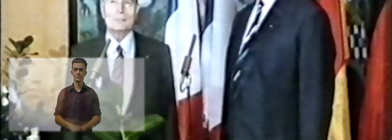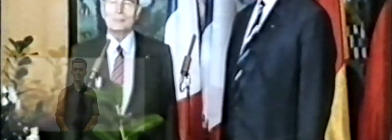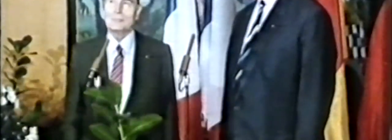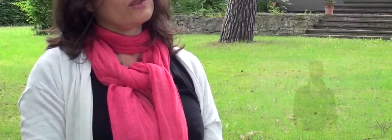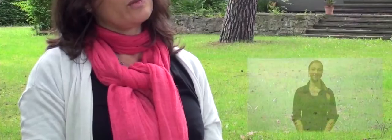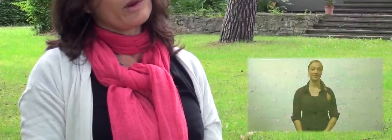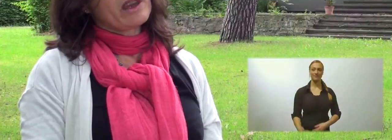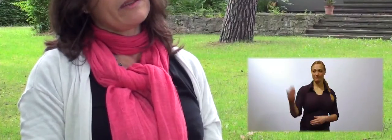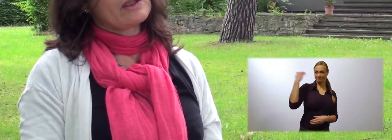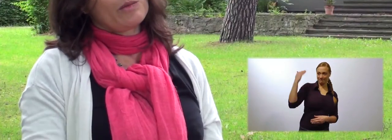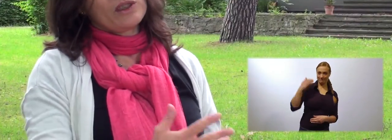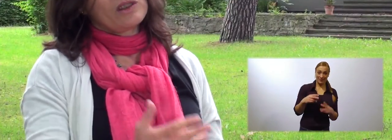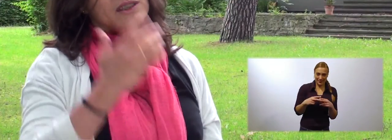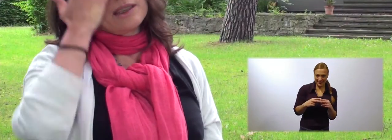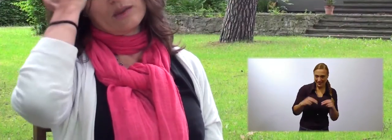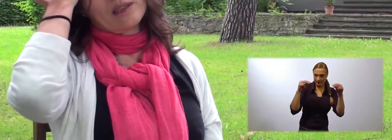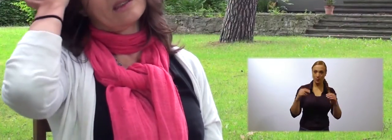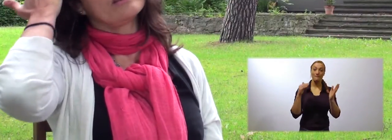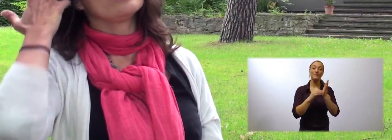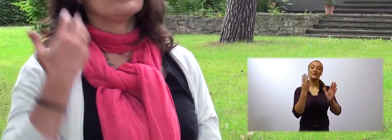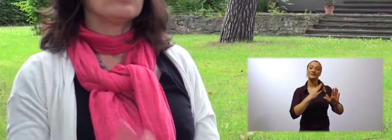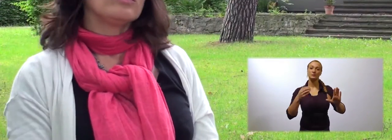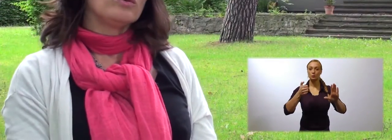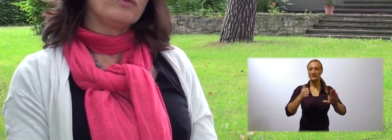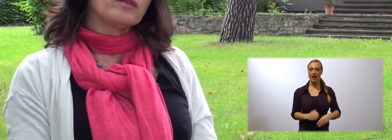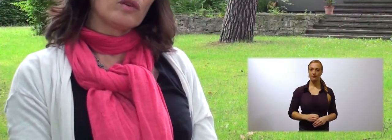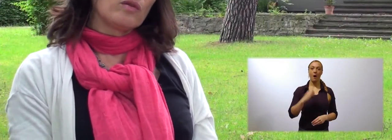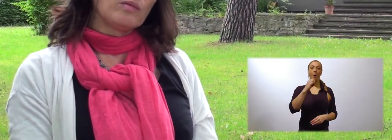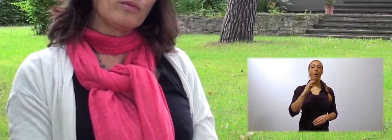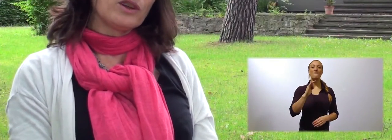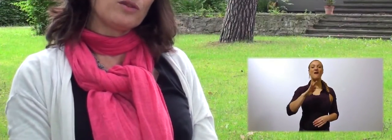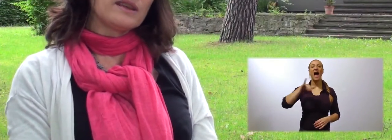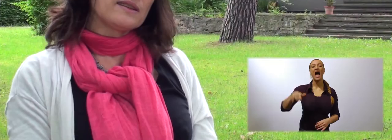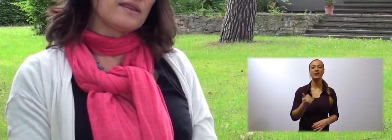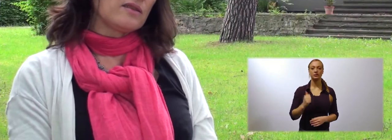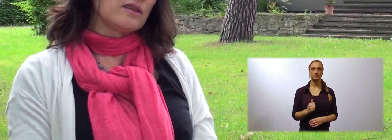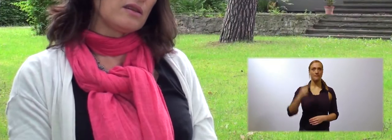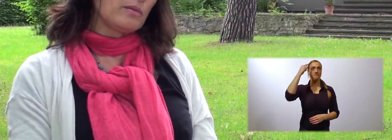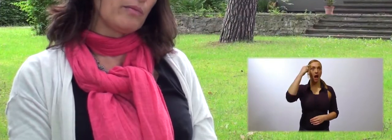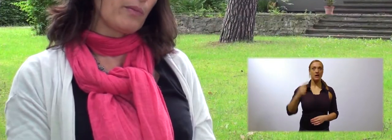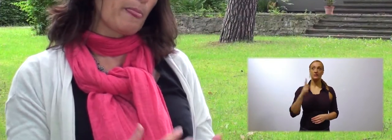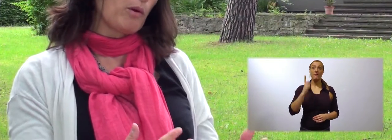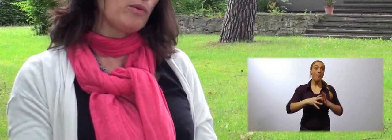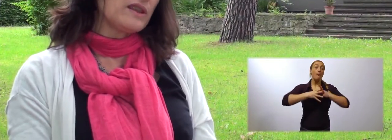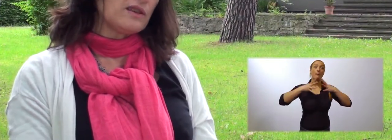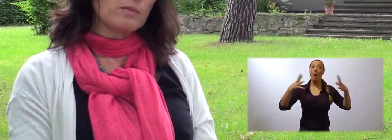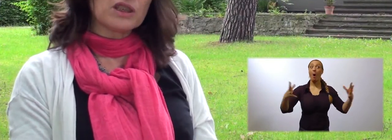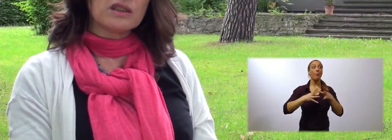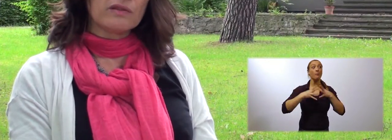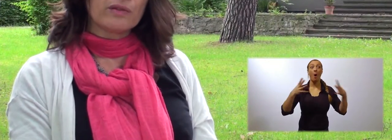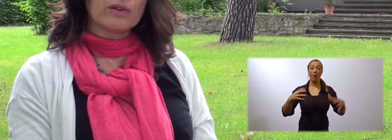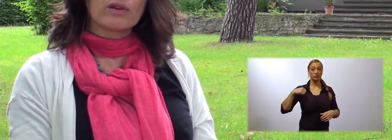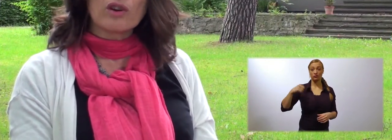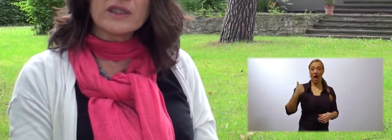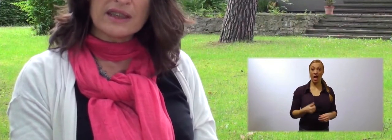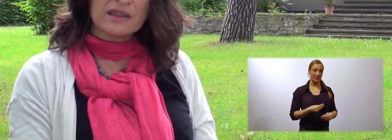verfolgen. Dans une première phase, on peut dire dans les années 60, l'Office franco-allemand pour la jeunesse s'est proposé des